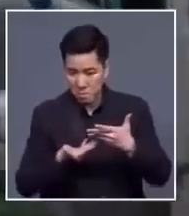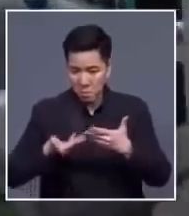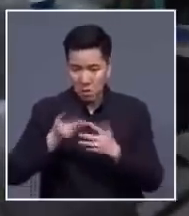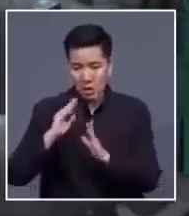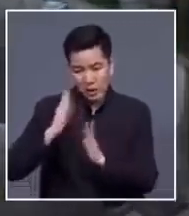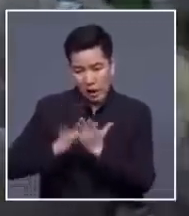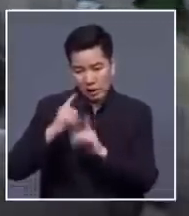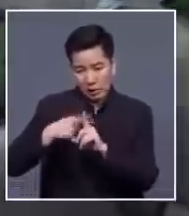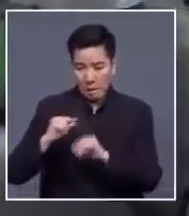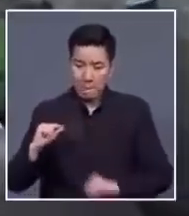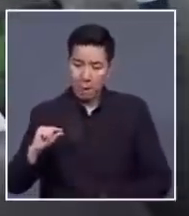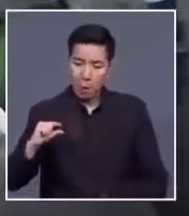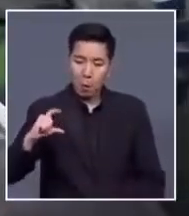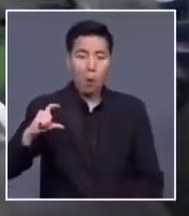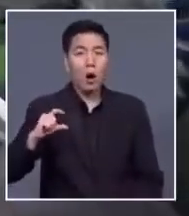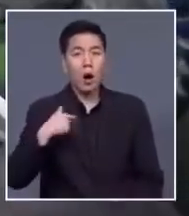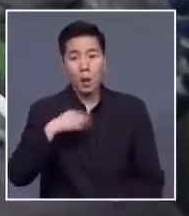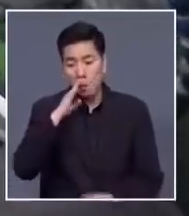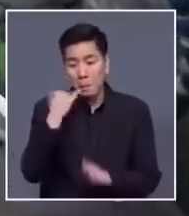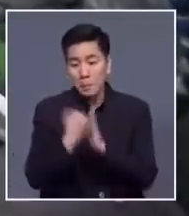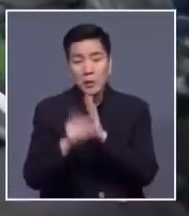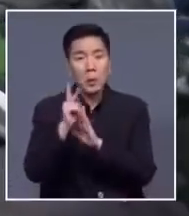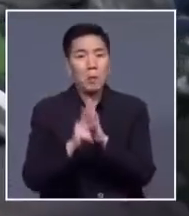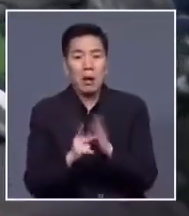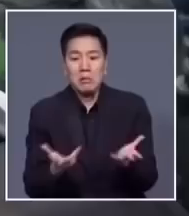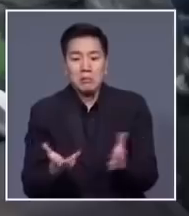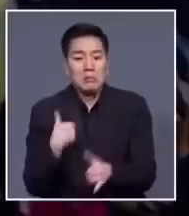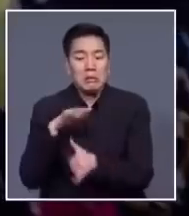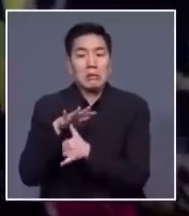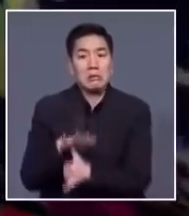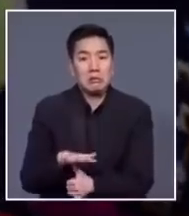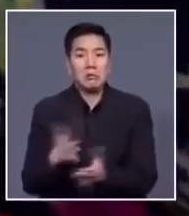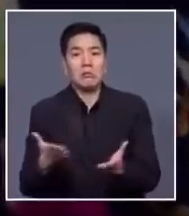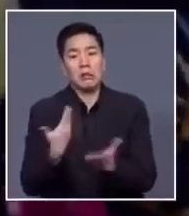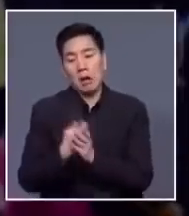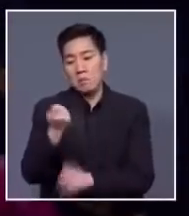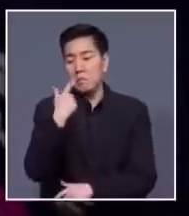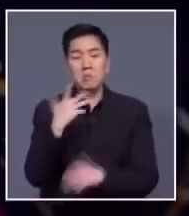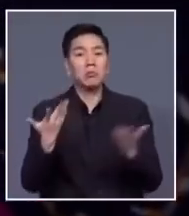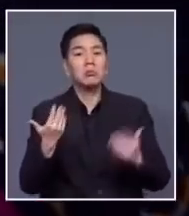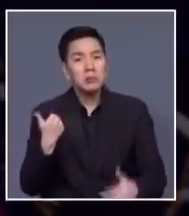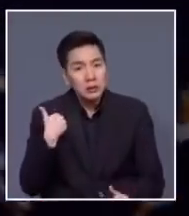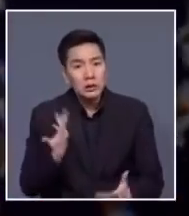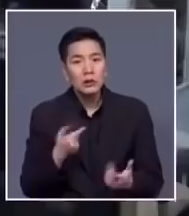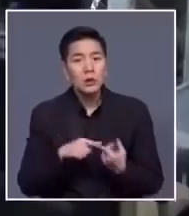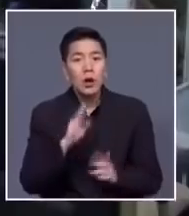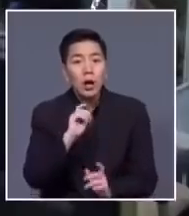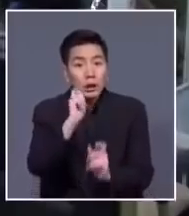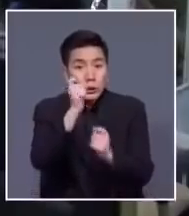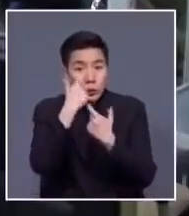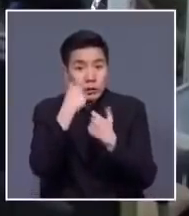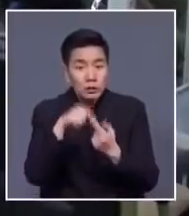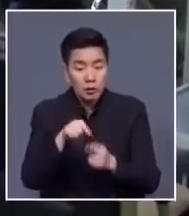พิ่มขึ้นครับแต่ถ้าเรามาผิดกฎหมายก็ไม่มีสิทธิ์ทำอะไรเลยครับผมไม่จ่ายเงินเราก็ได้ครับ ครับผ ม สวัสดิการ